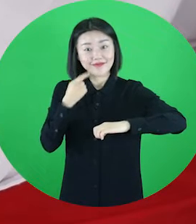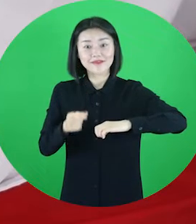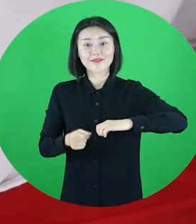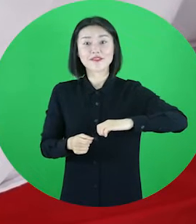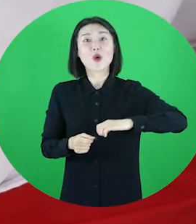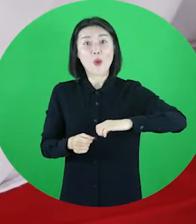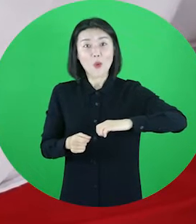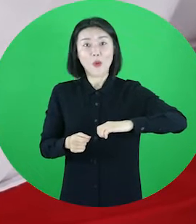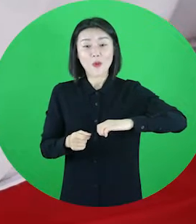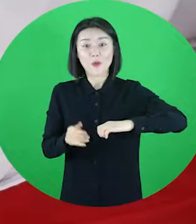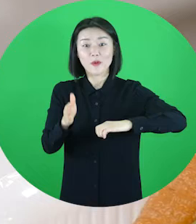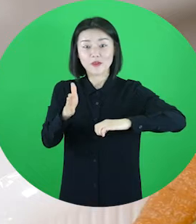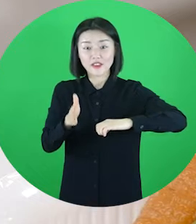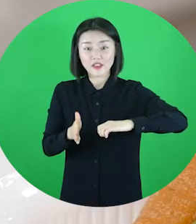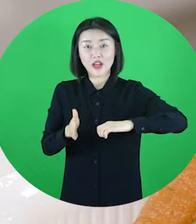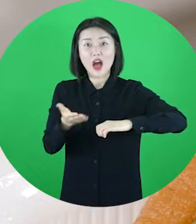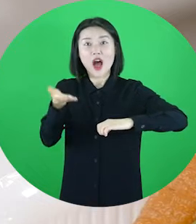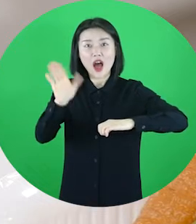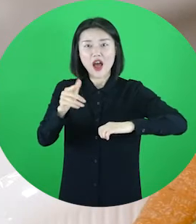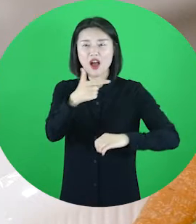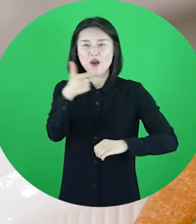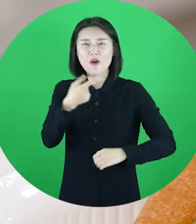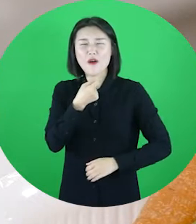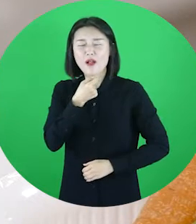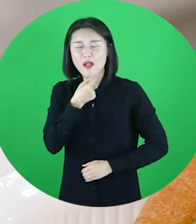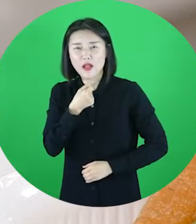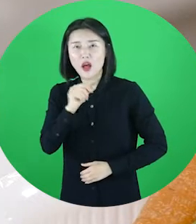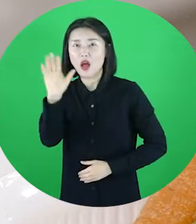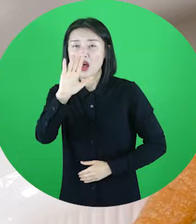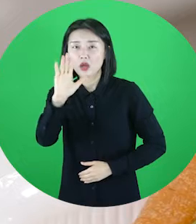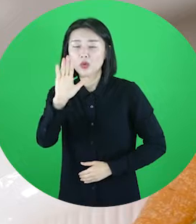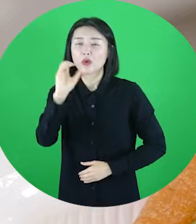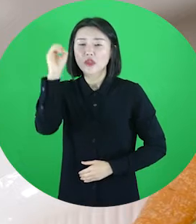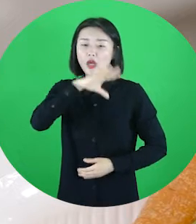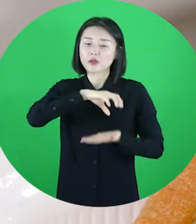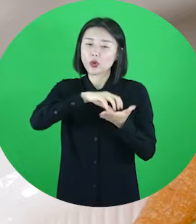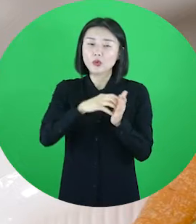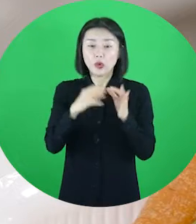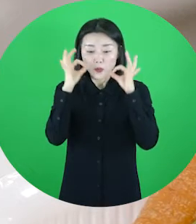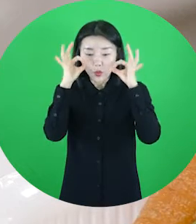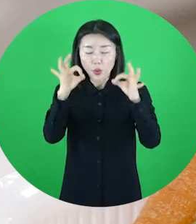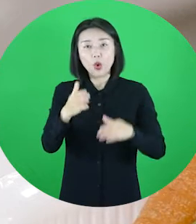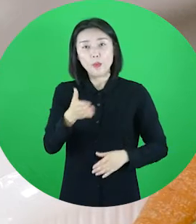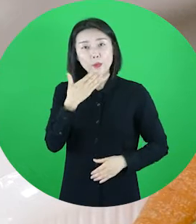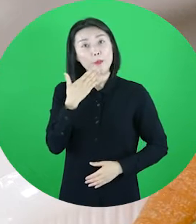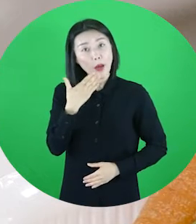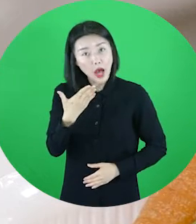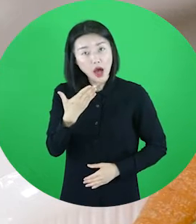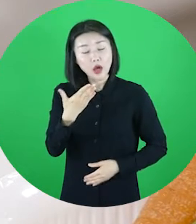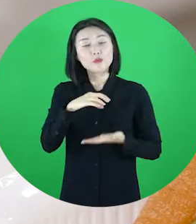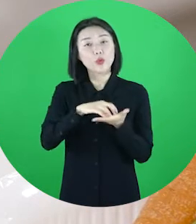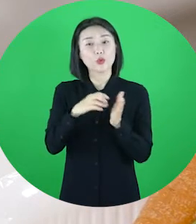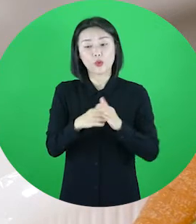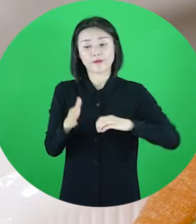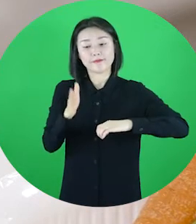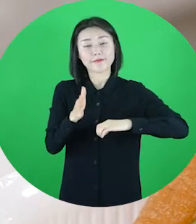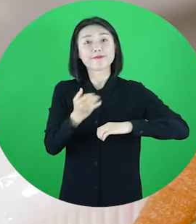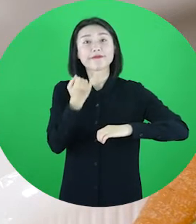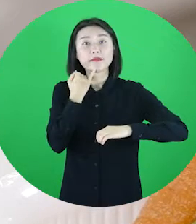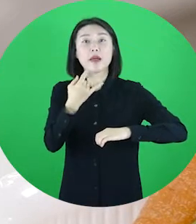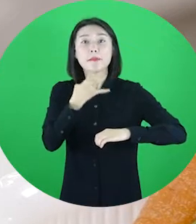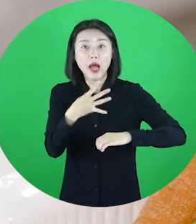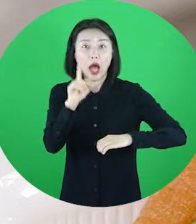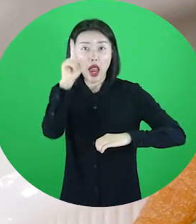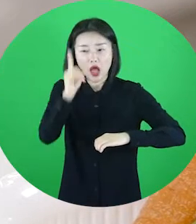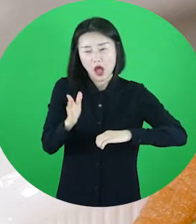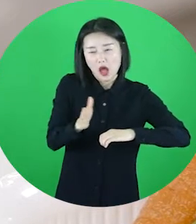작지 않아도 우리가 먹을 수 있는 크기로 잘라주면 되니까 조심해서 안전하게 자르도록